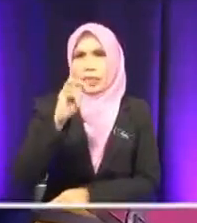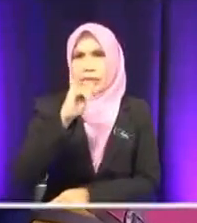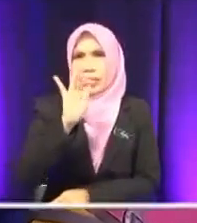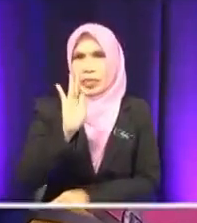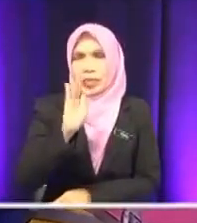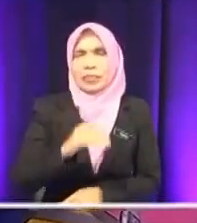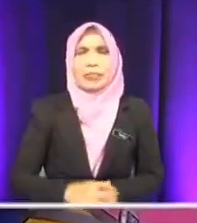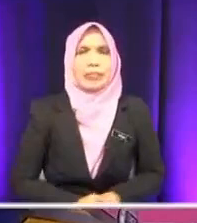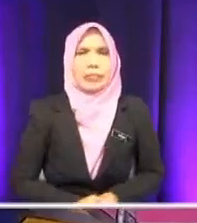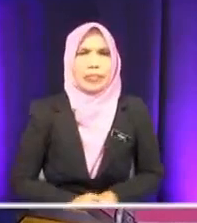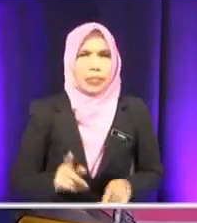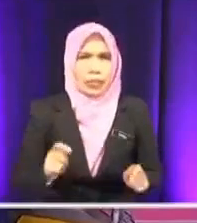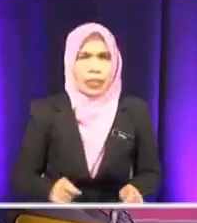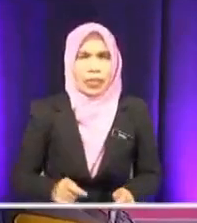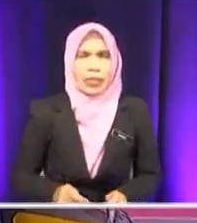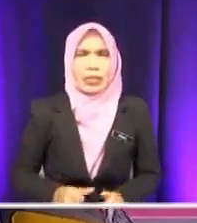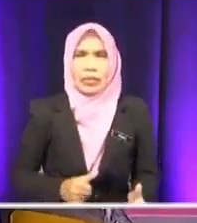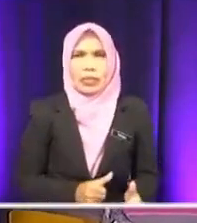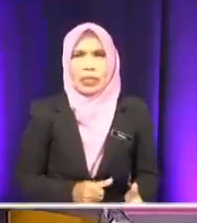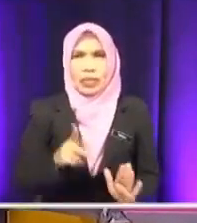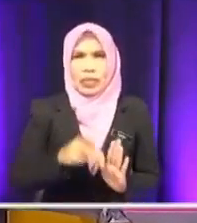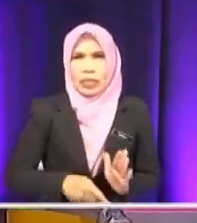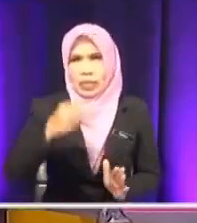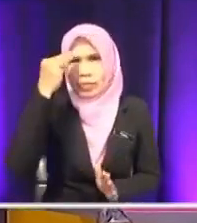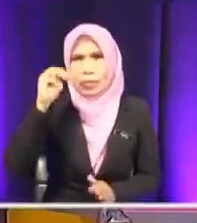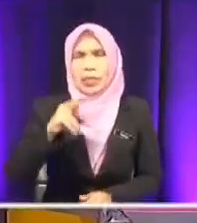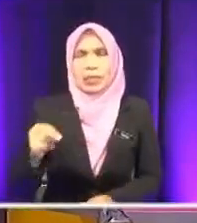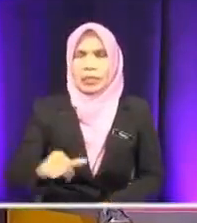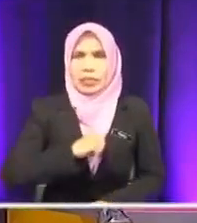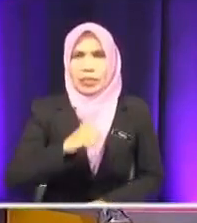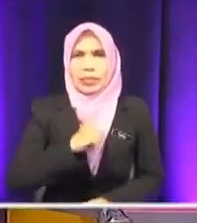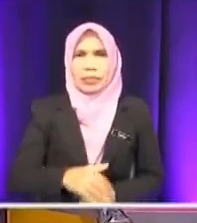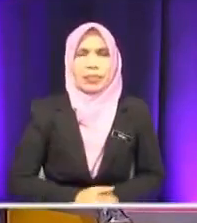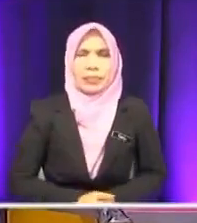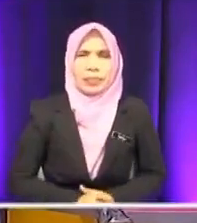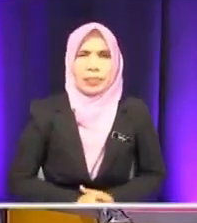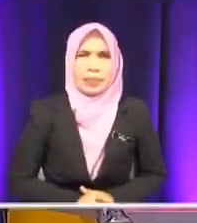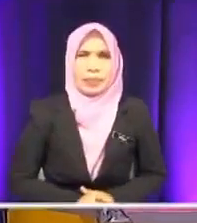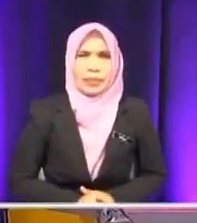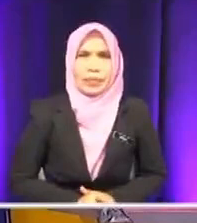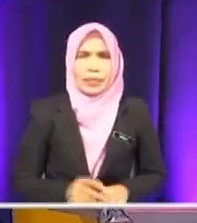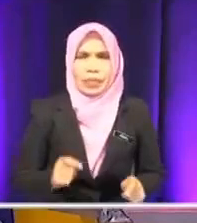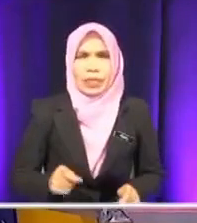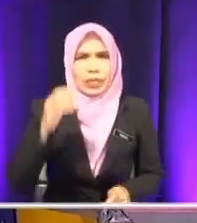murid-murid sendiri begitulah antaranya untuk format pemeriksaan dan